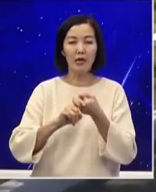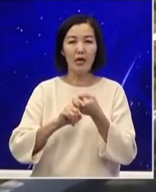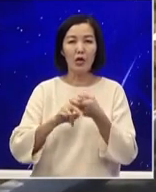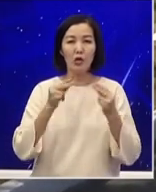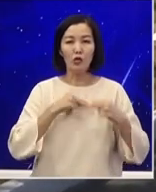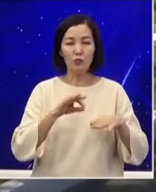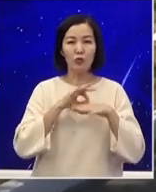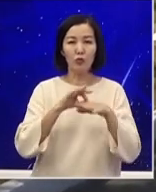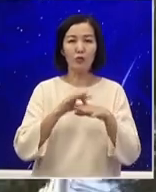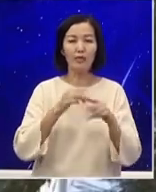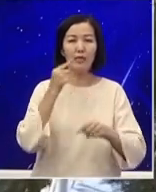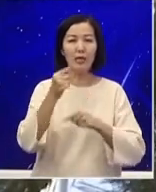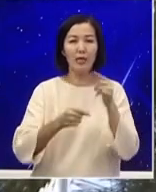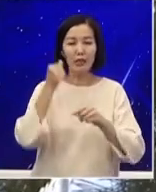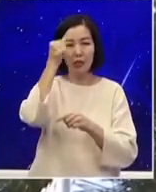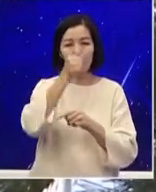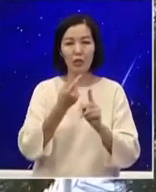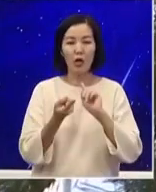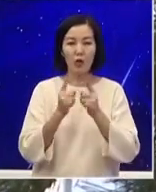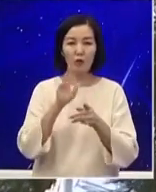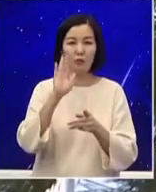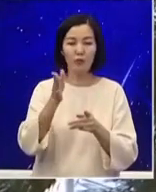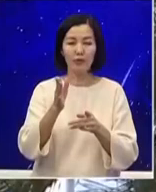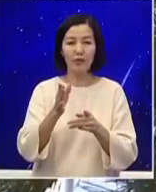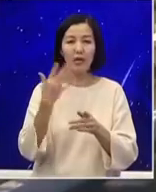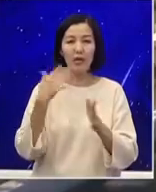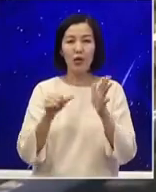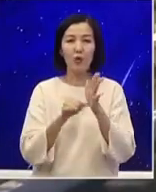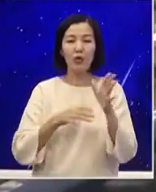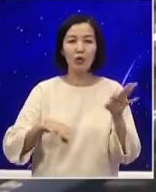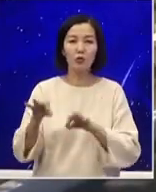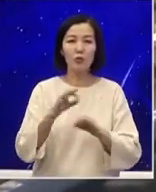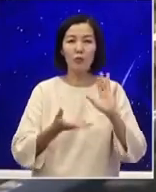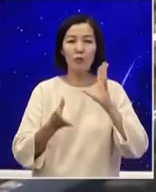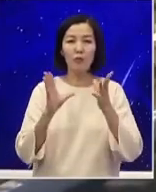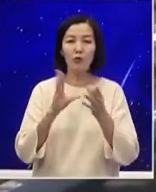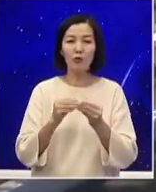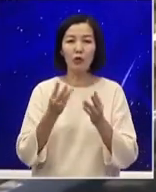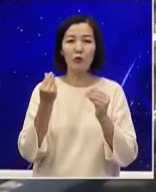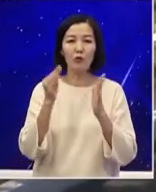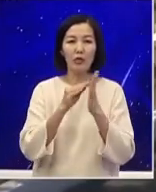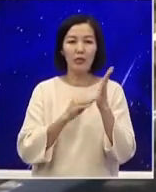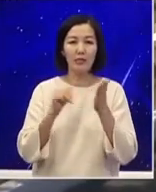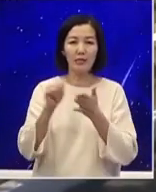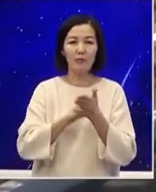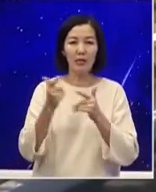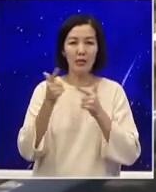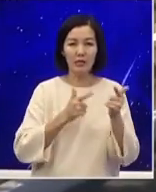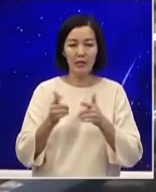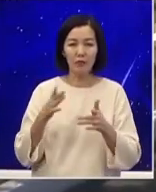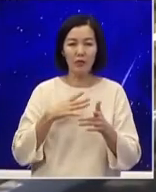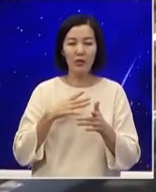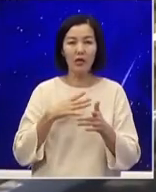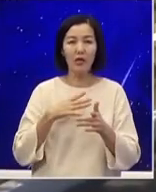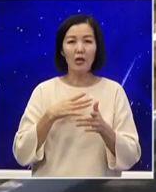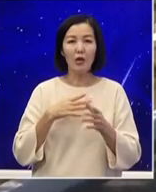Жоба келесі жылға ауыспалы. Қазіргі уақытта 56 жоба бойынша жобалық сметалық құжаттама әзірленіп жатыр.